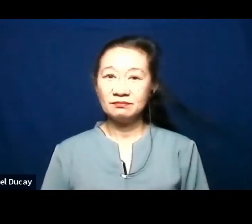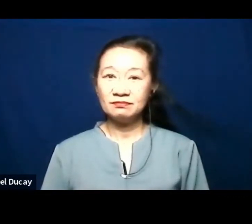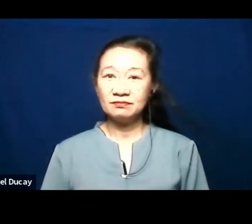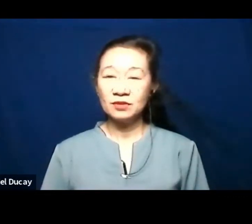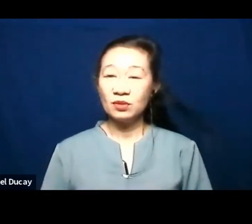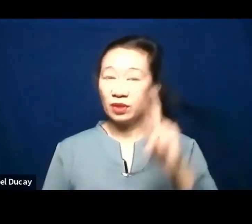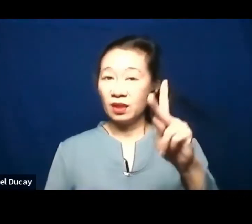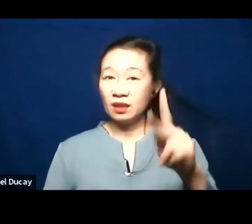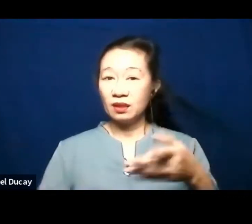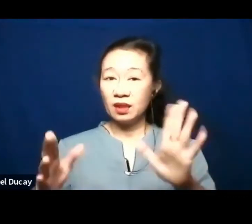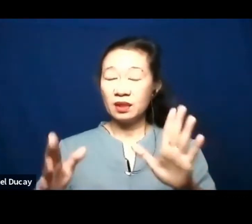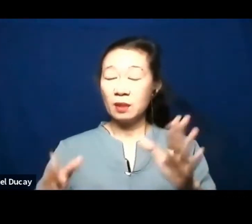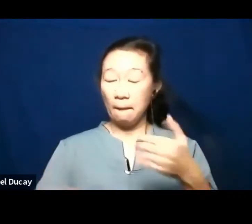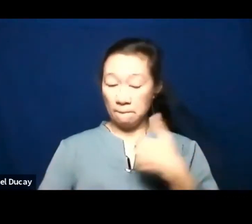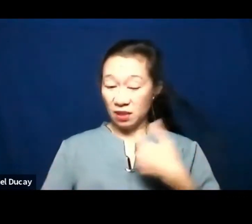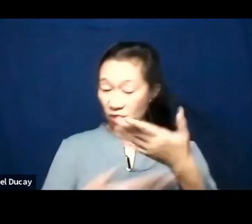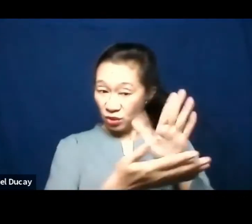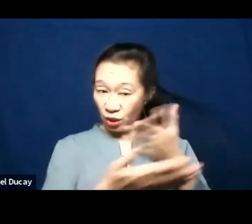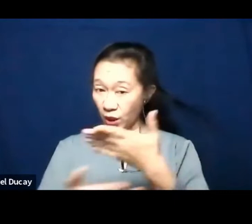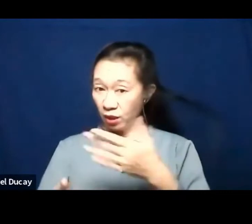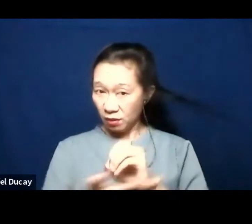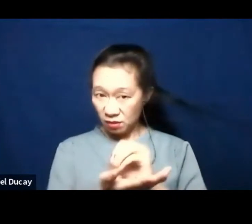Okay, mag-share screen ako.